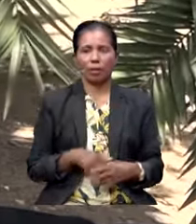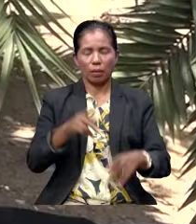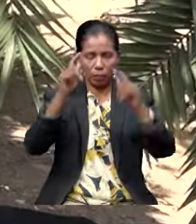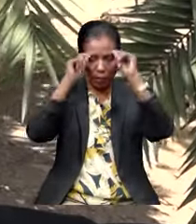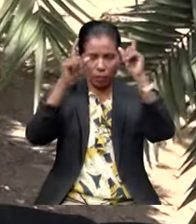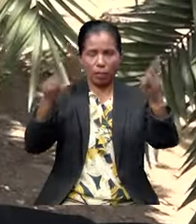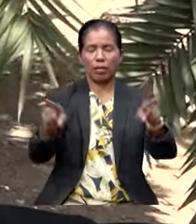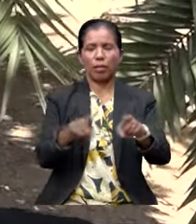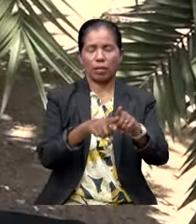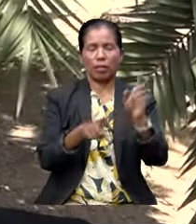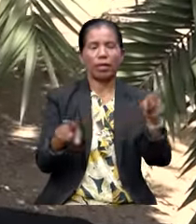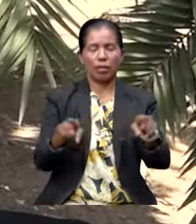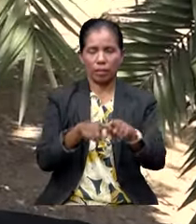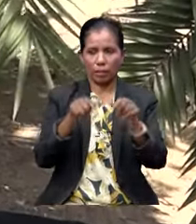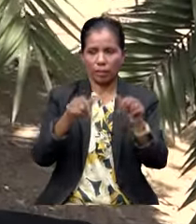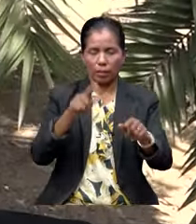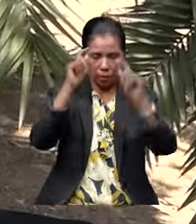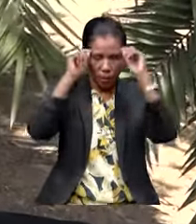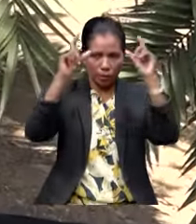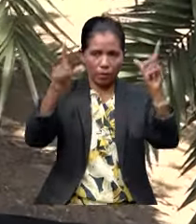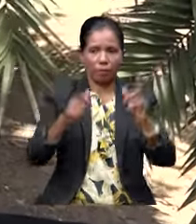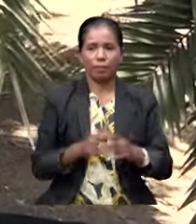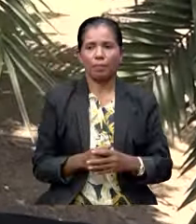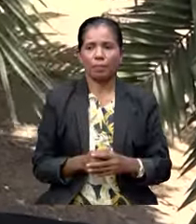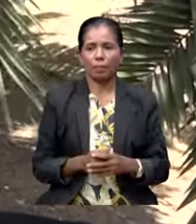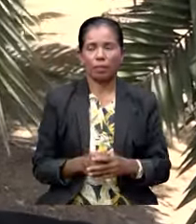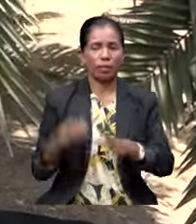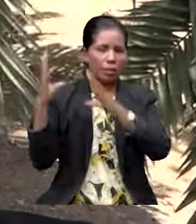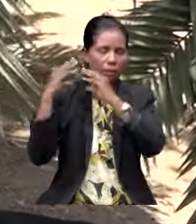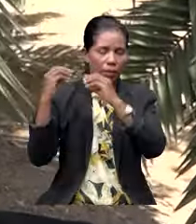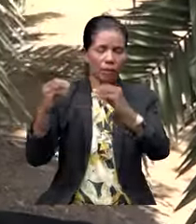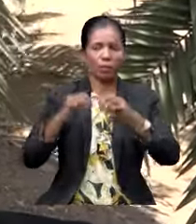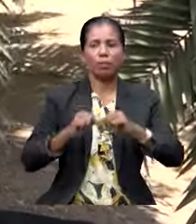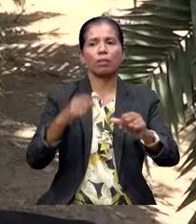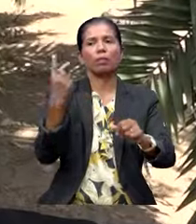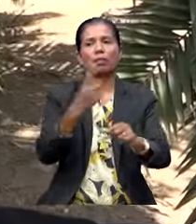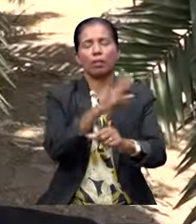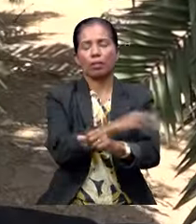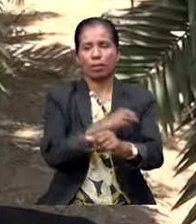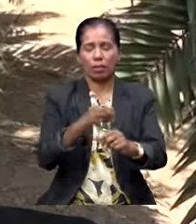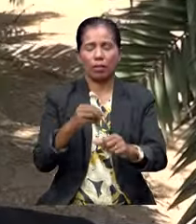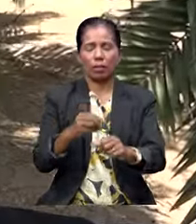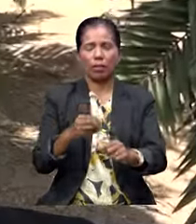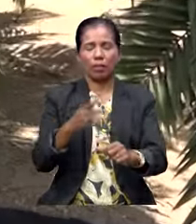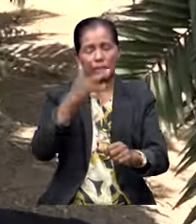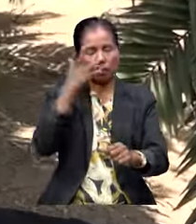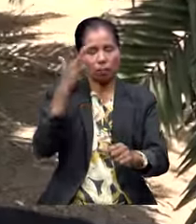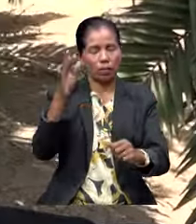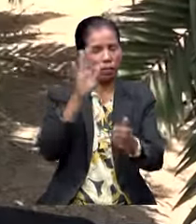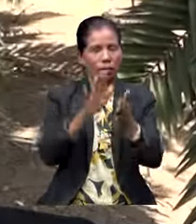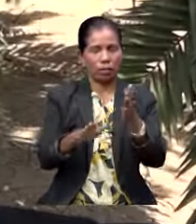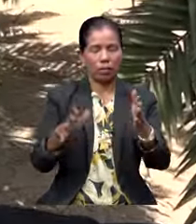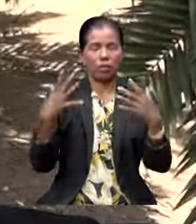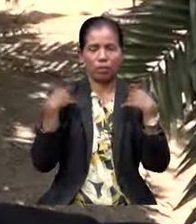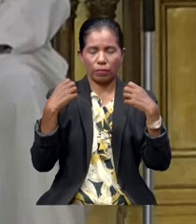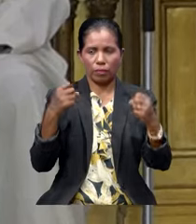mos yo futuro hanesang ne no Timor nya esperanza bot ba bebek no mina moring ne se la menos mai benyo forte na